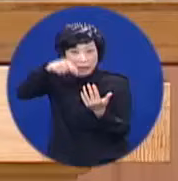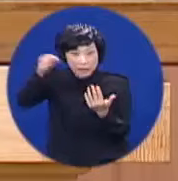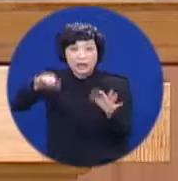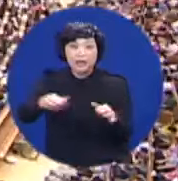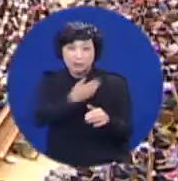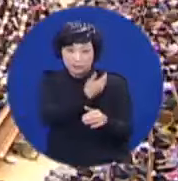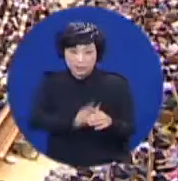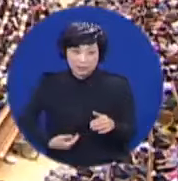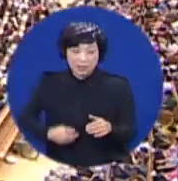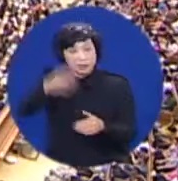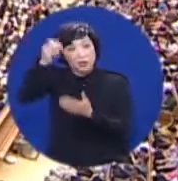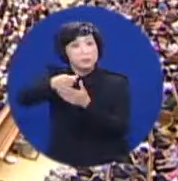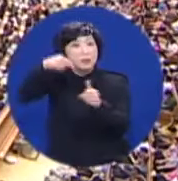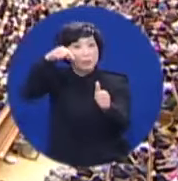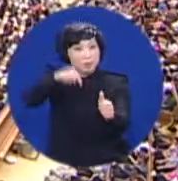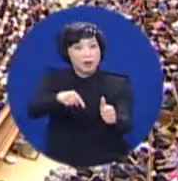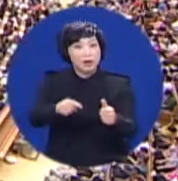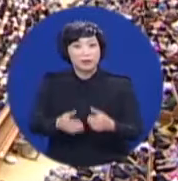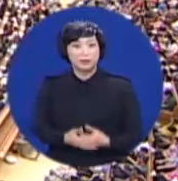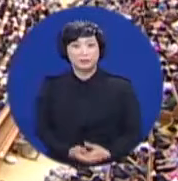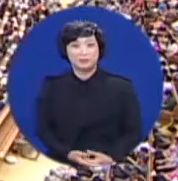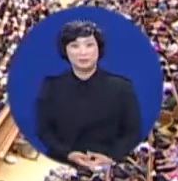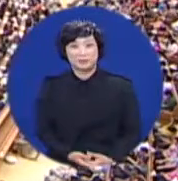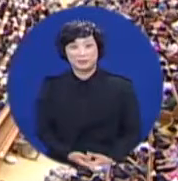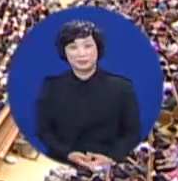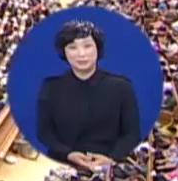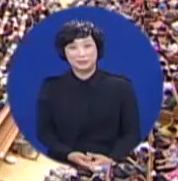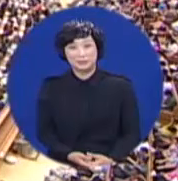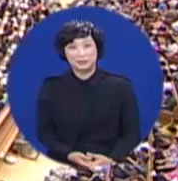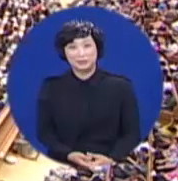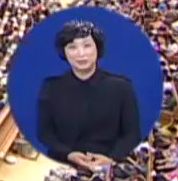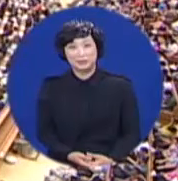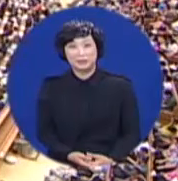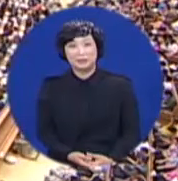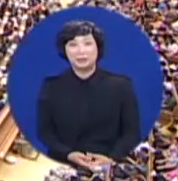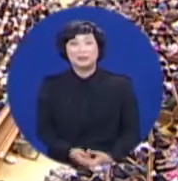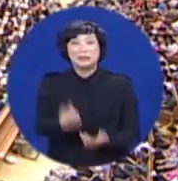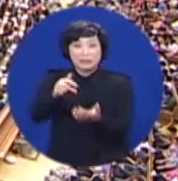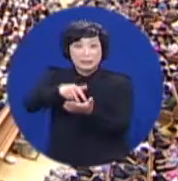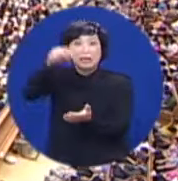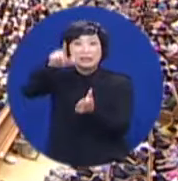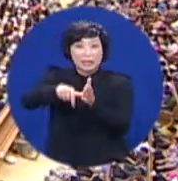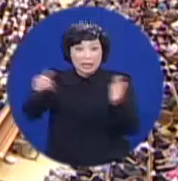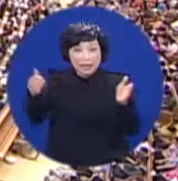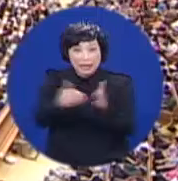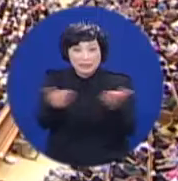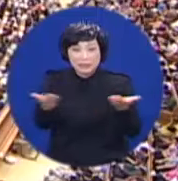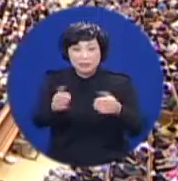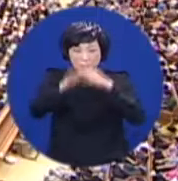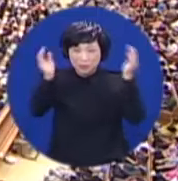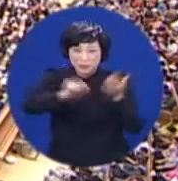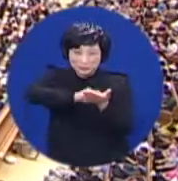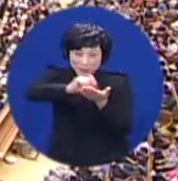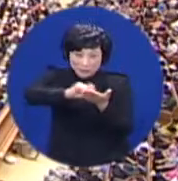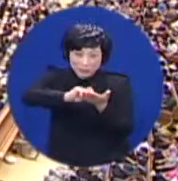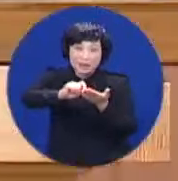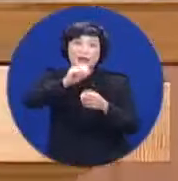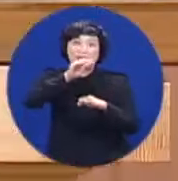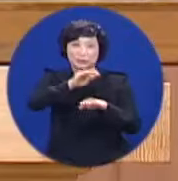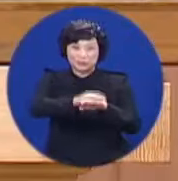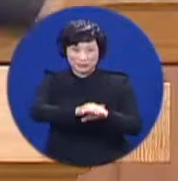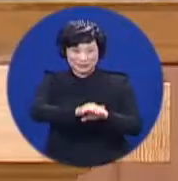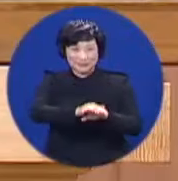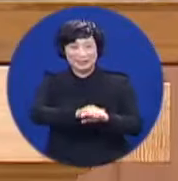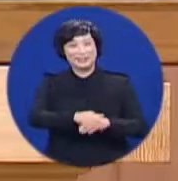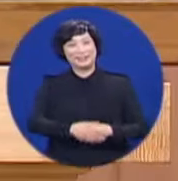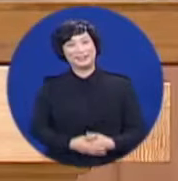사도들에게 성령으로 명하시고 그들의 택하신 사도들에게 명하시고 승천하신 날까지의 일을 기록하여라. 자, 승천하신